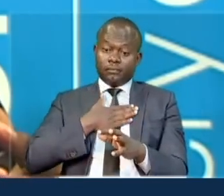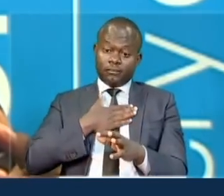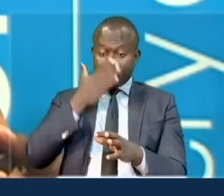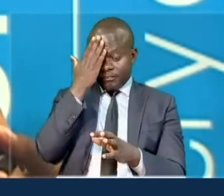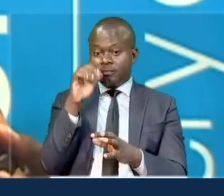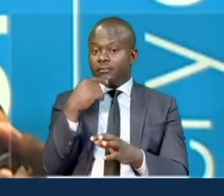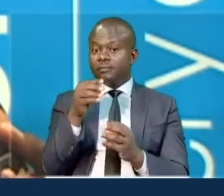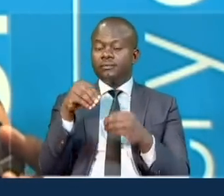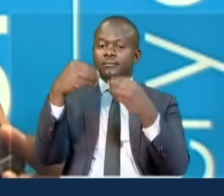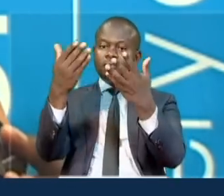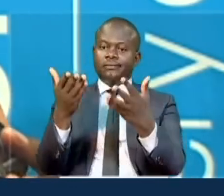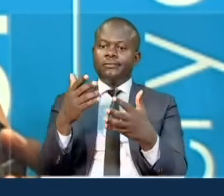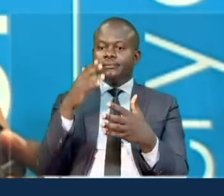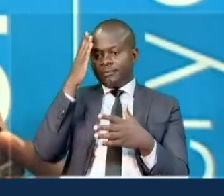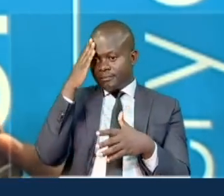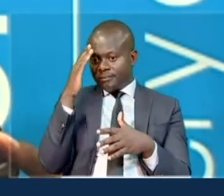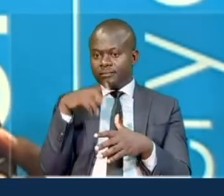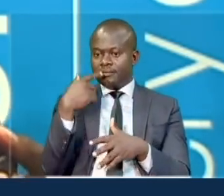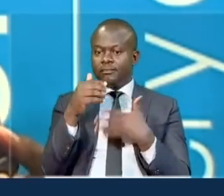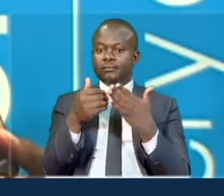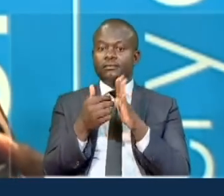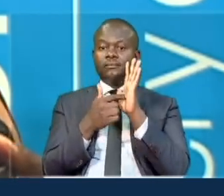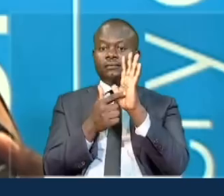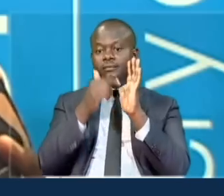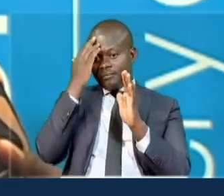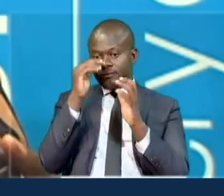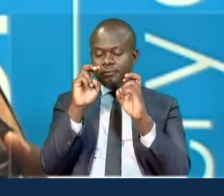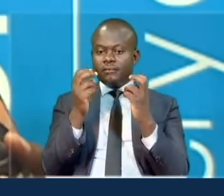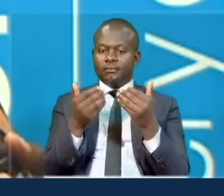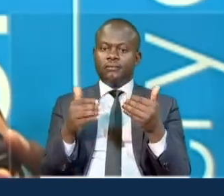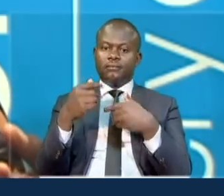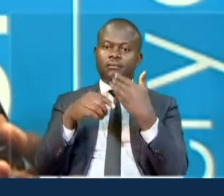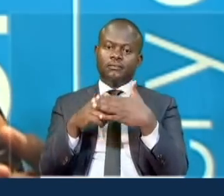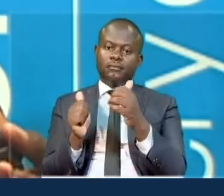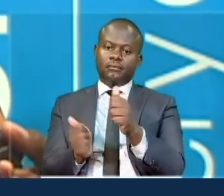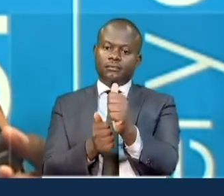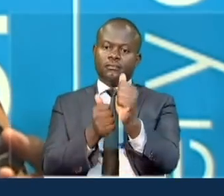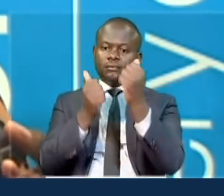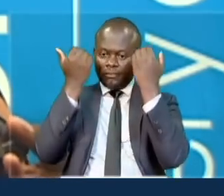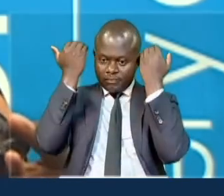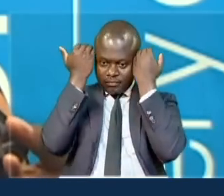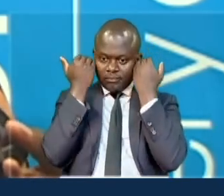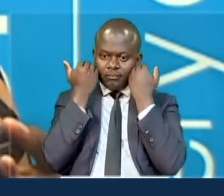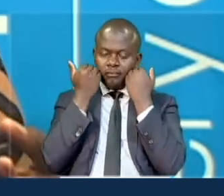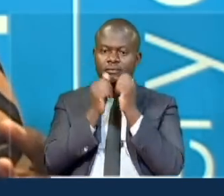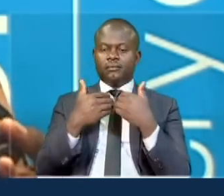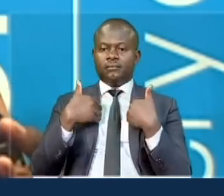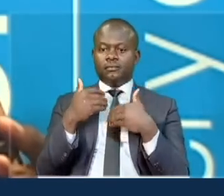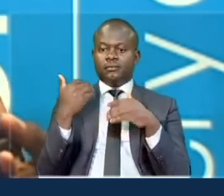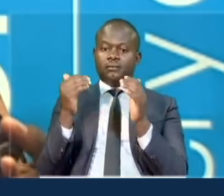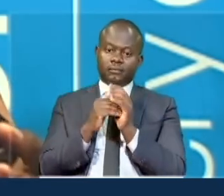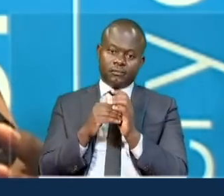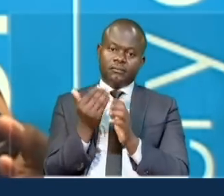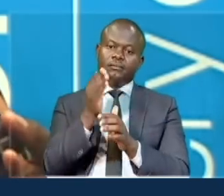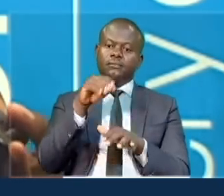nzuwo mbihereze nzuwo mbigezaho kugira ngo umwana akomeze aherekezwe koko ahabwe bwa butabera n'ubuzima noneho